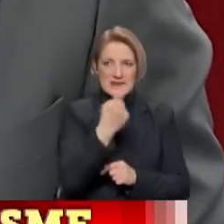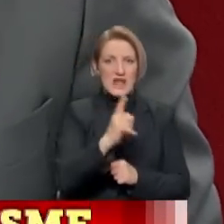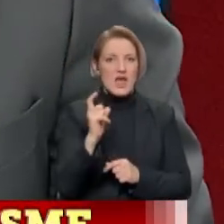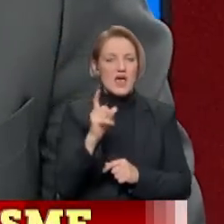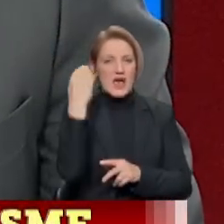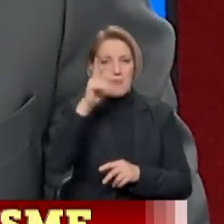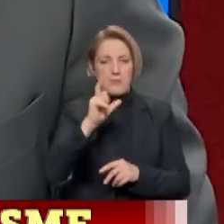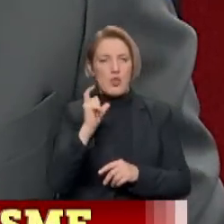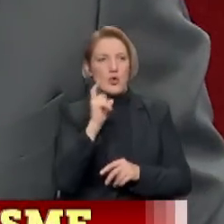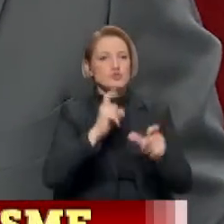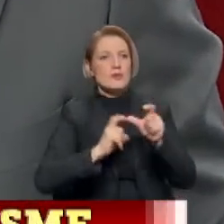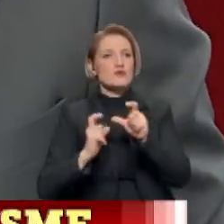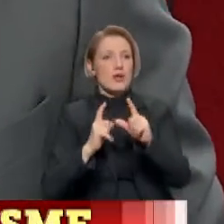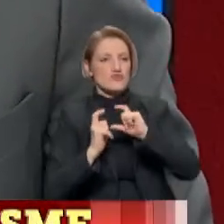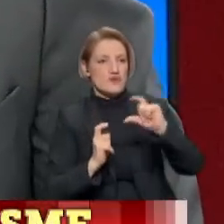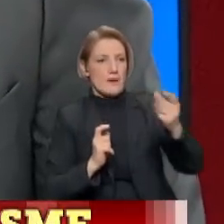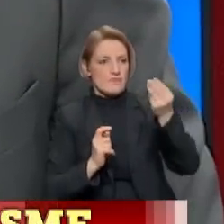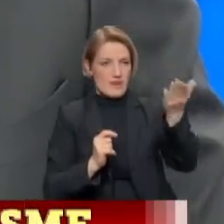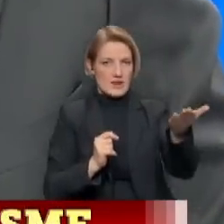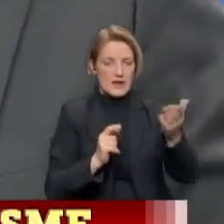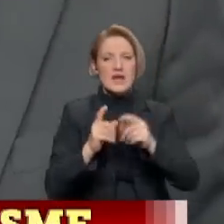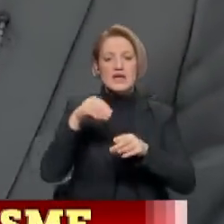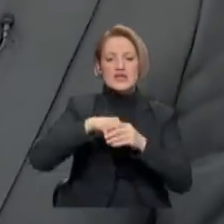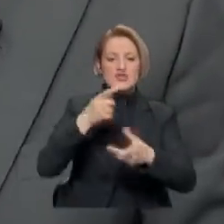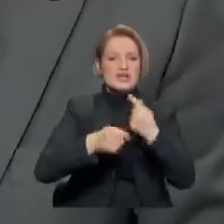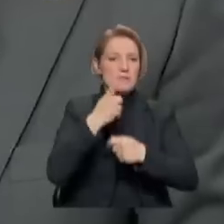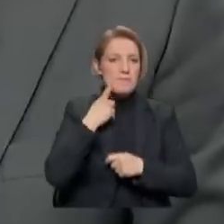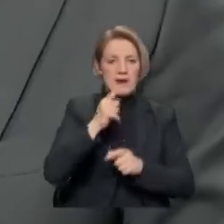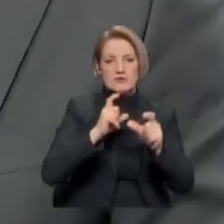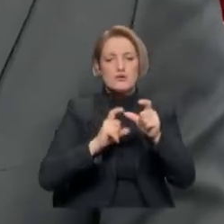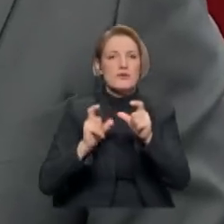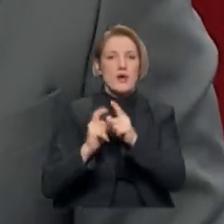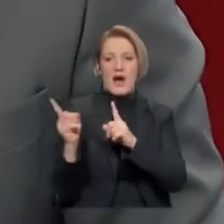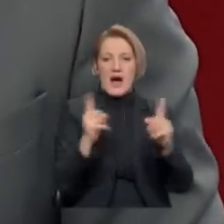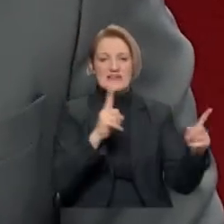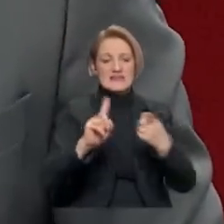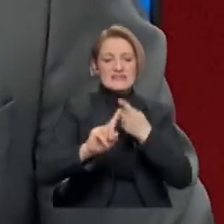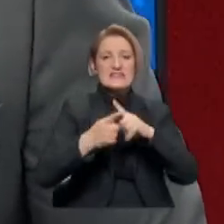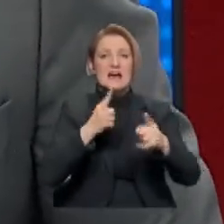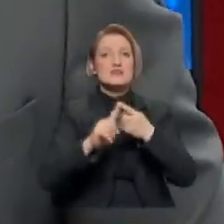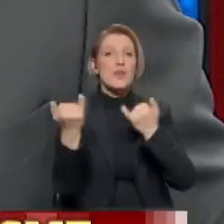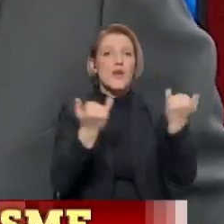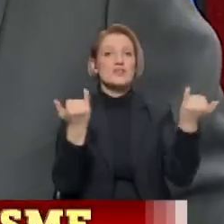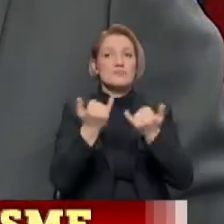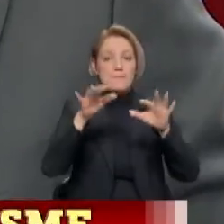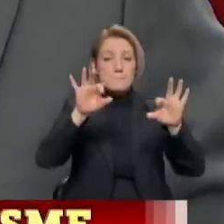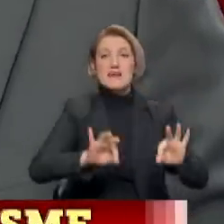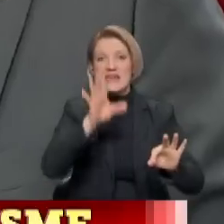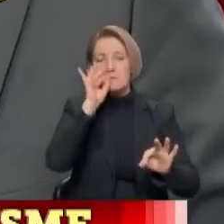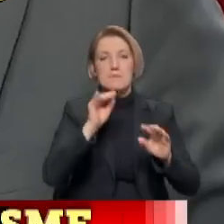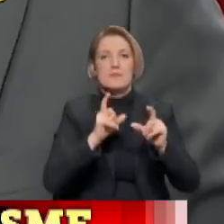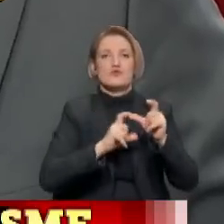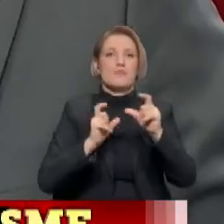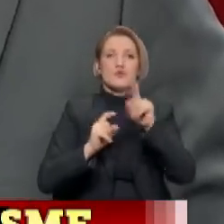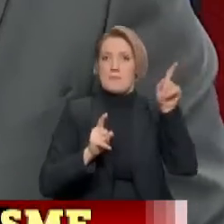cevap verdi. Yani İçişleri Bakanı Süleyman Soylu'yla Ekrem İmamoğlu arasındaki siyasi bir polemik. Başlatan da İçişleri